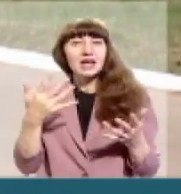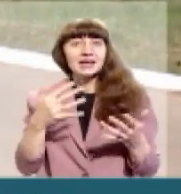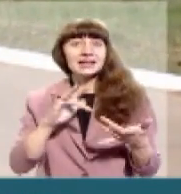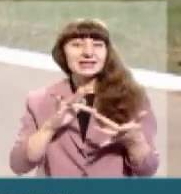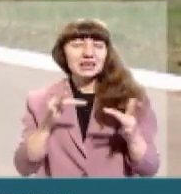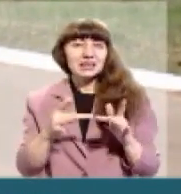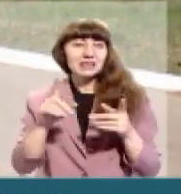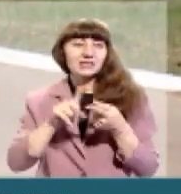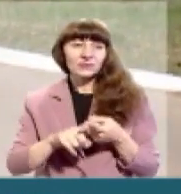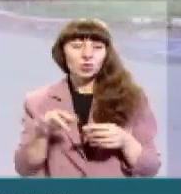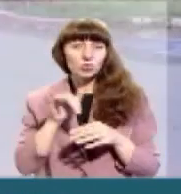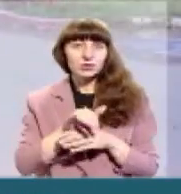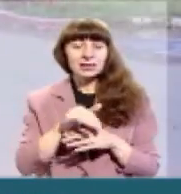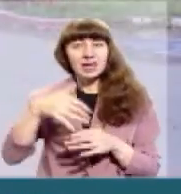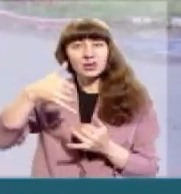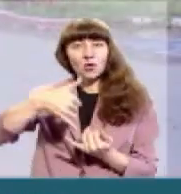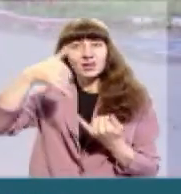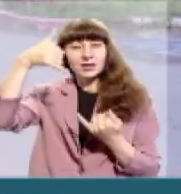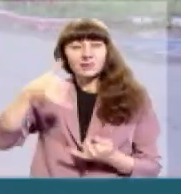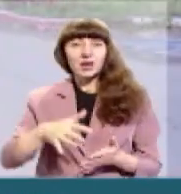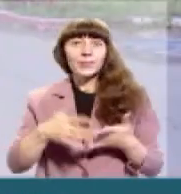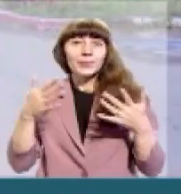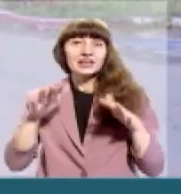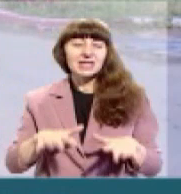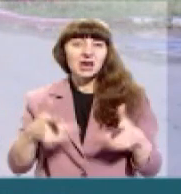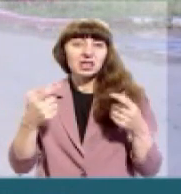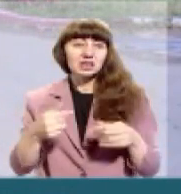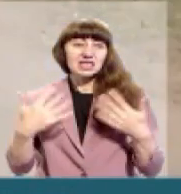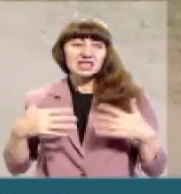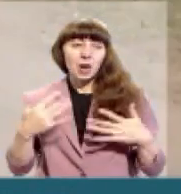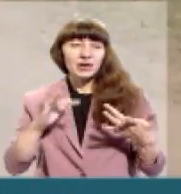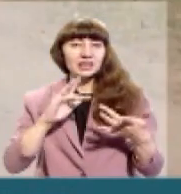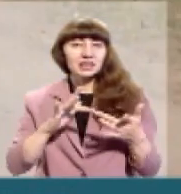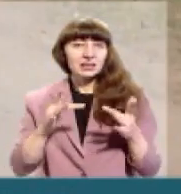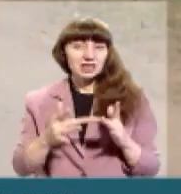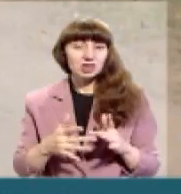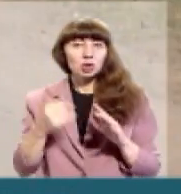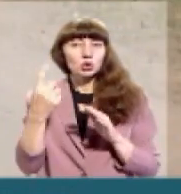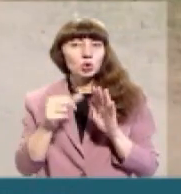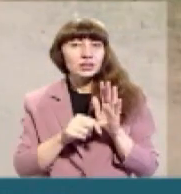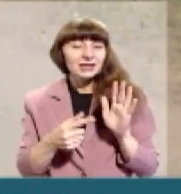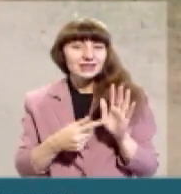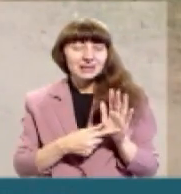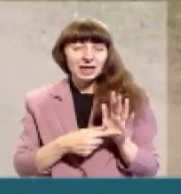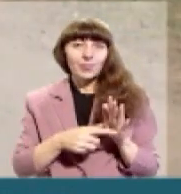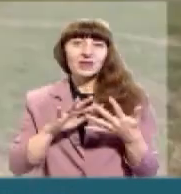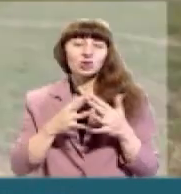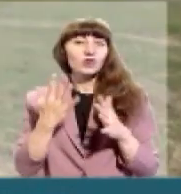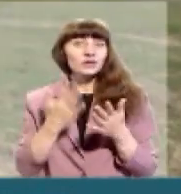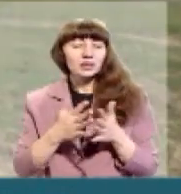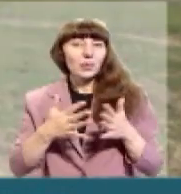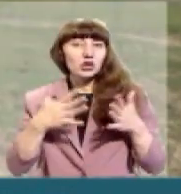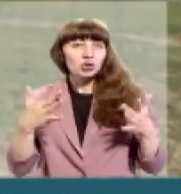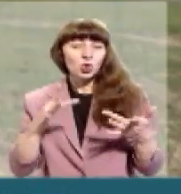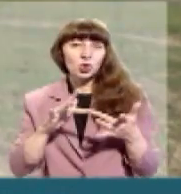улучшению трафика и установке матч-связи в местах с низкой плотностью сети. На данный момент 167 сел имеют доступ к широкополосному интернету.